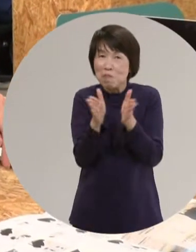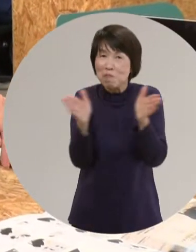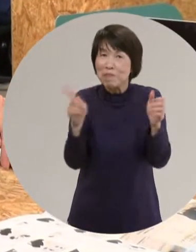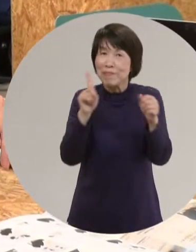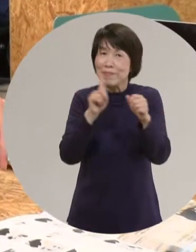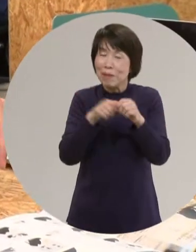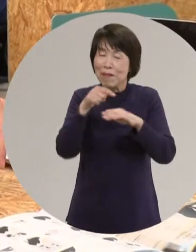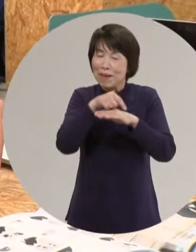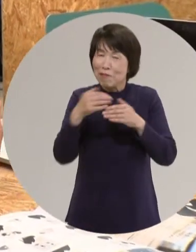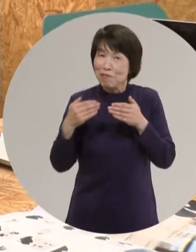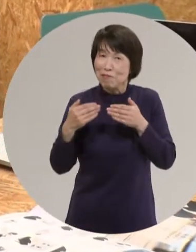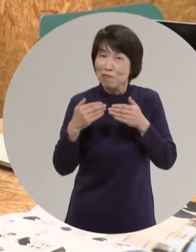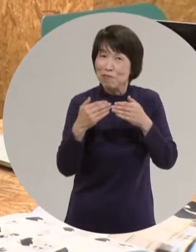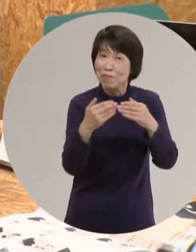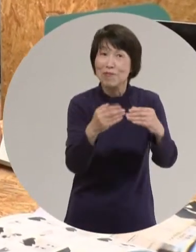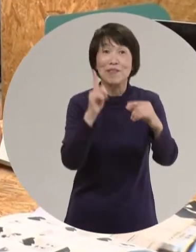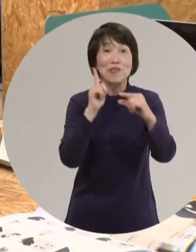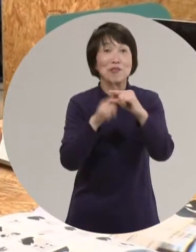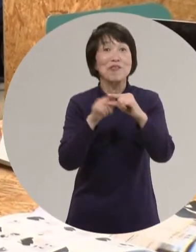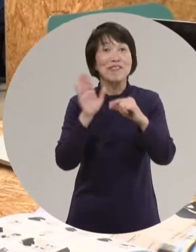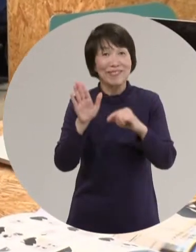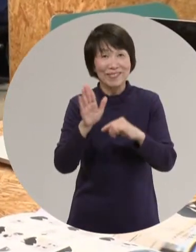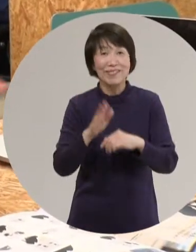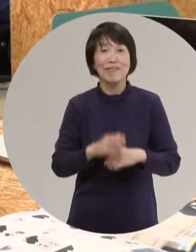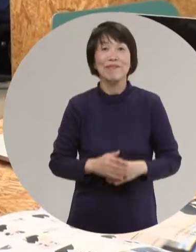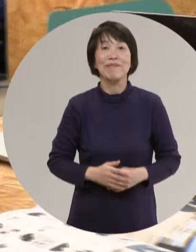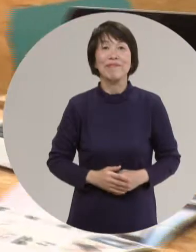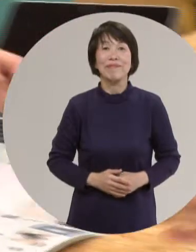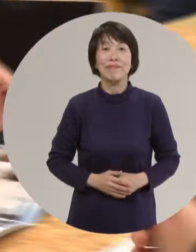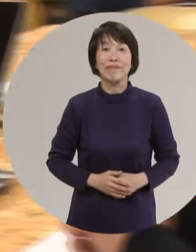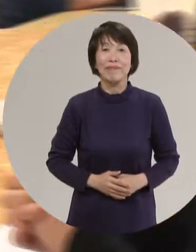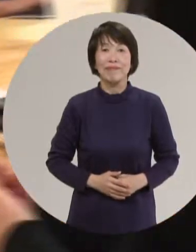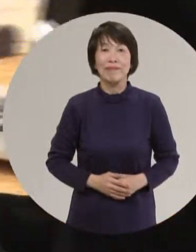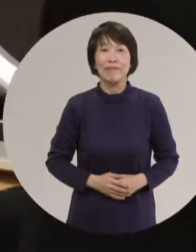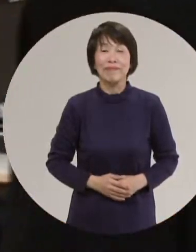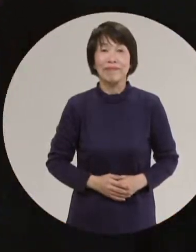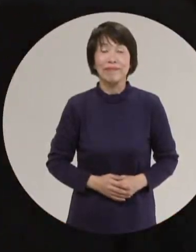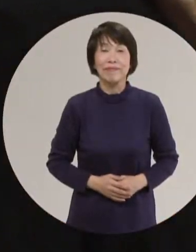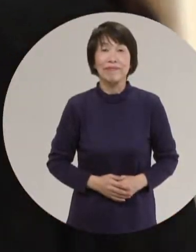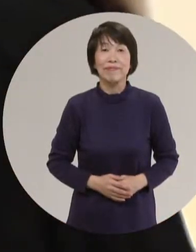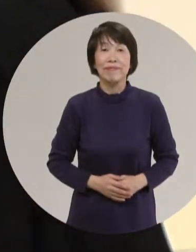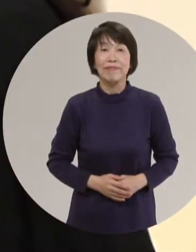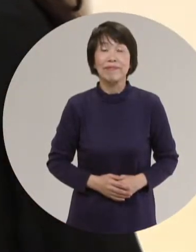ています。 でも行けます、別にかかとさえあればかかとがある、